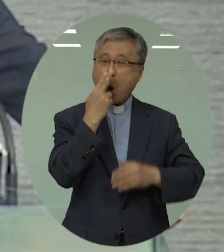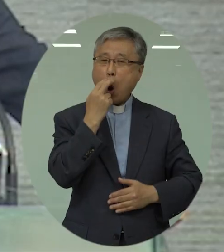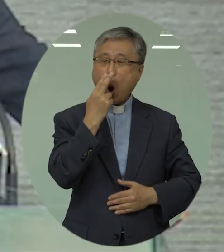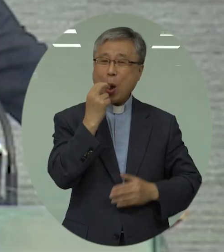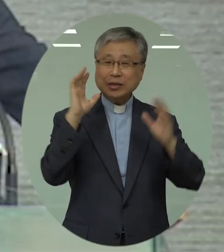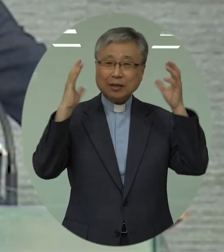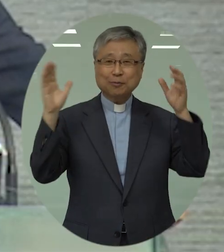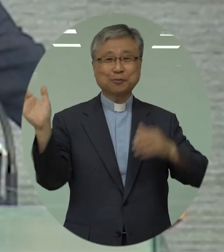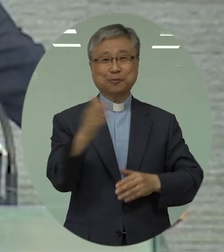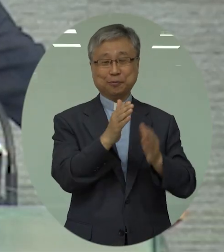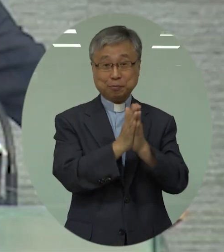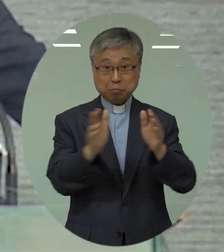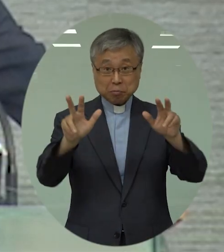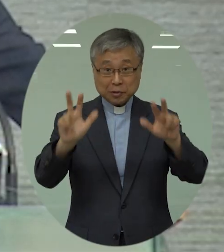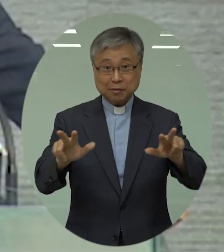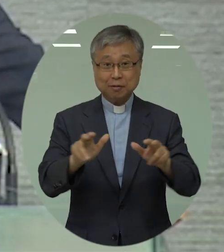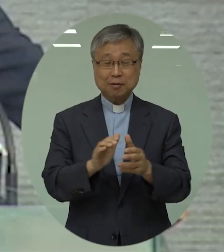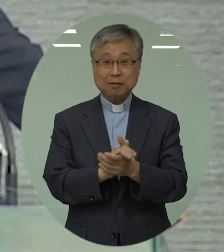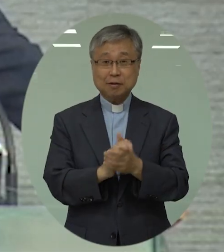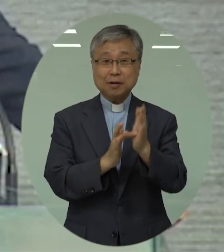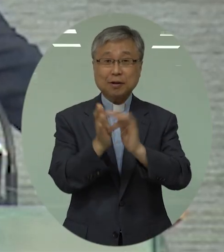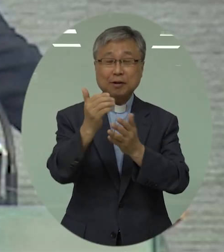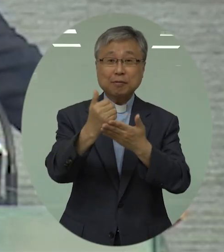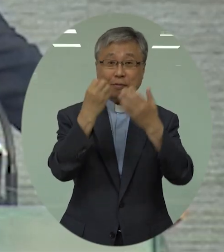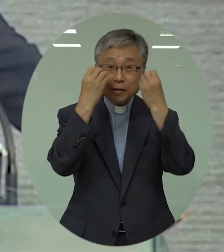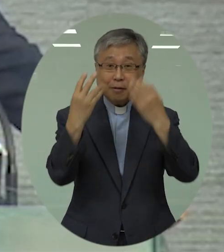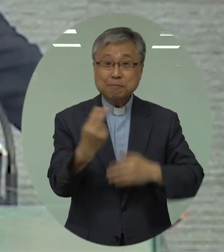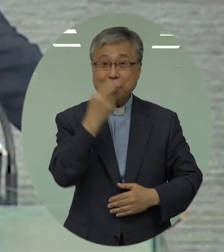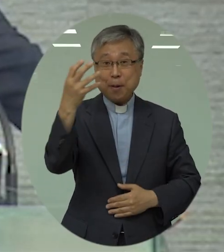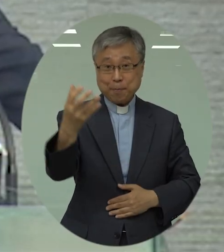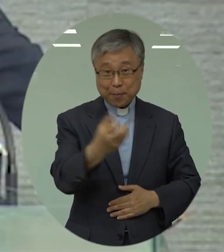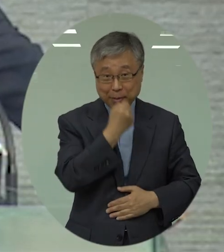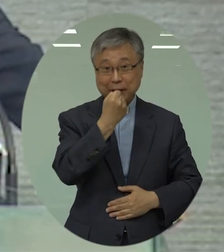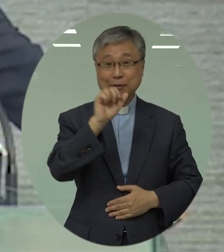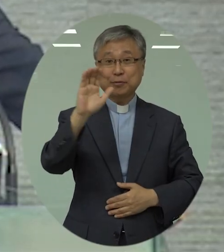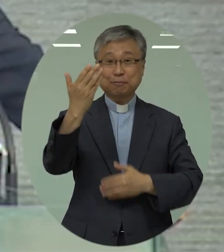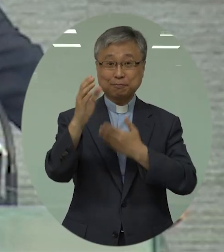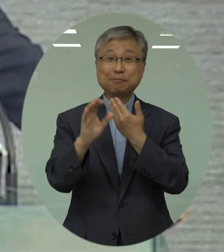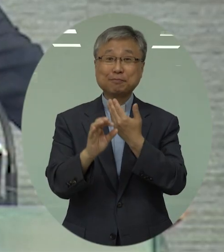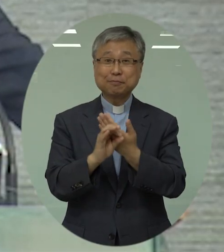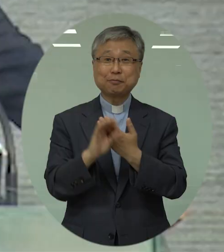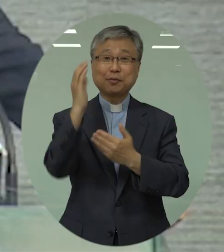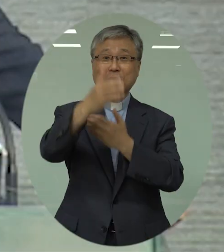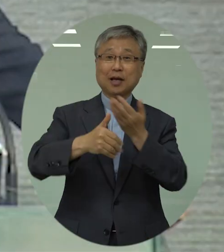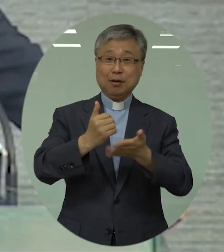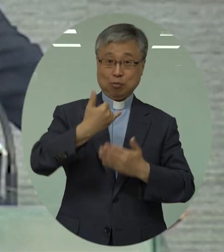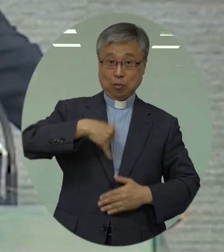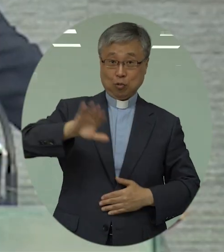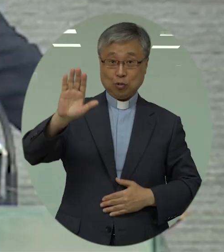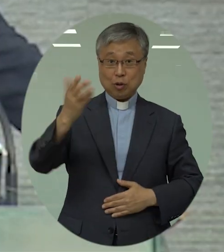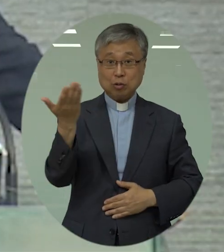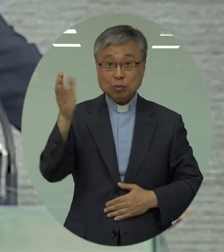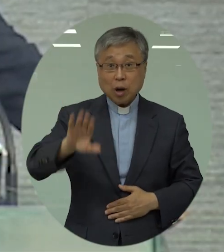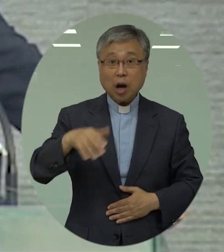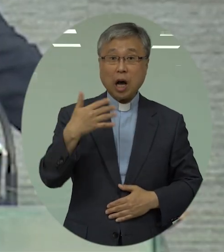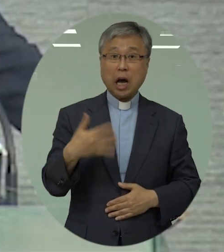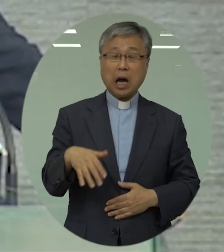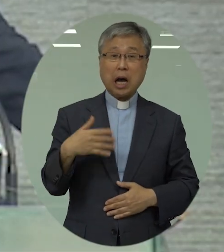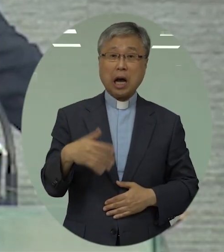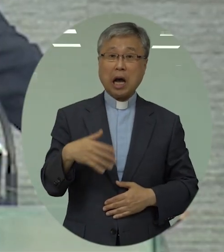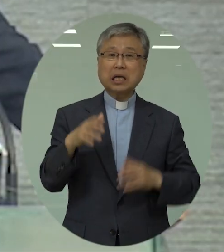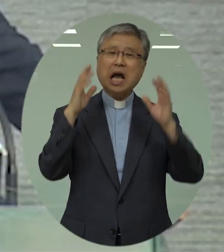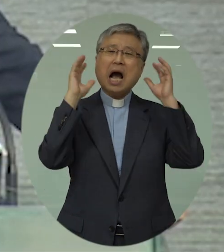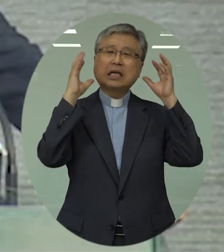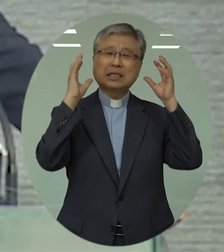아기로서. 방금 예수님의 새로운 생명을 받아들이면 하나님의 자녀가 되었지만 아직은 아기예요.